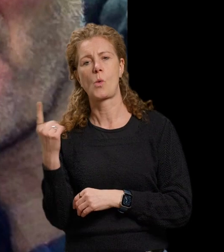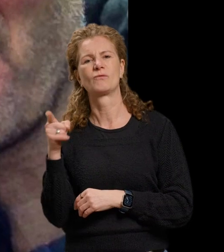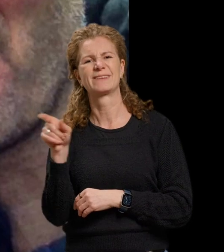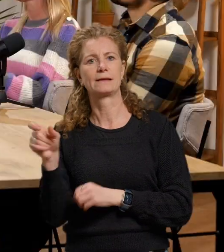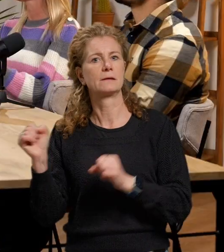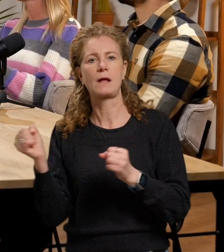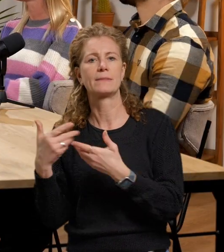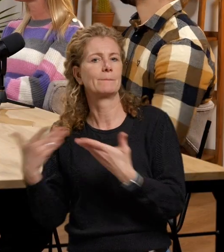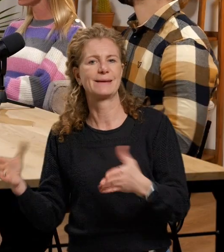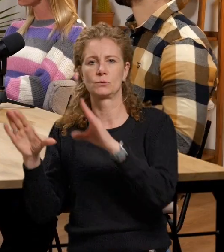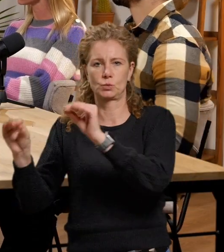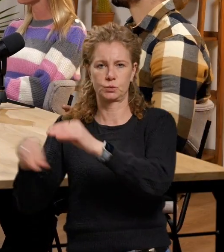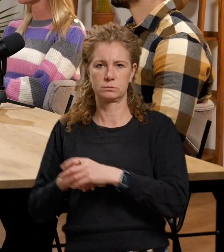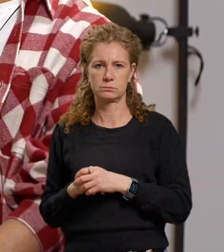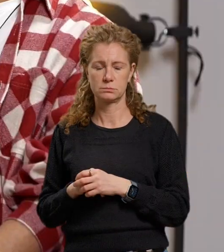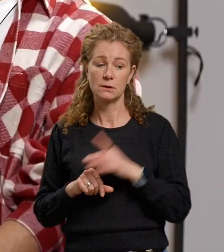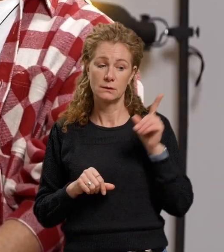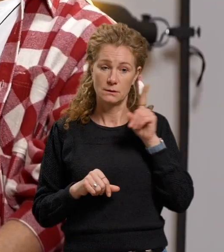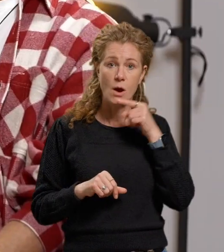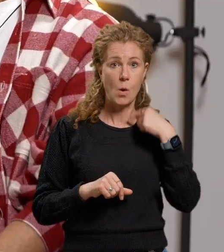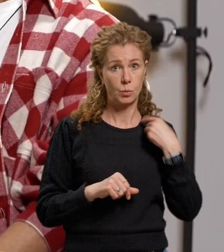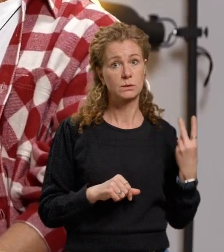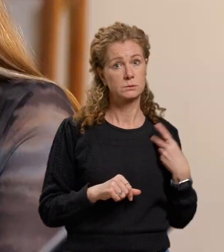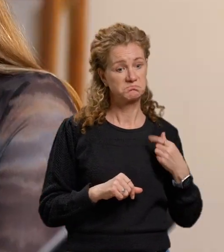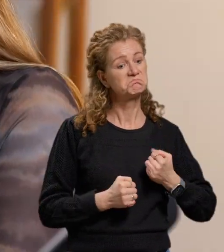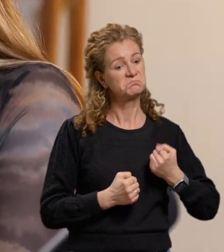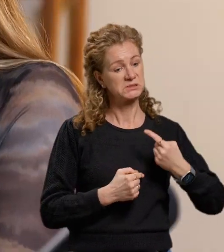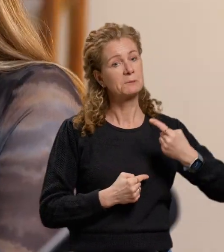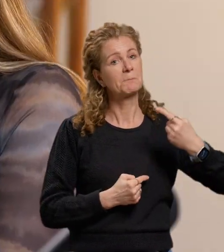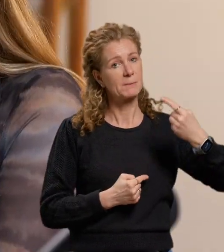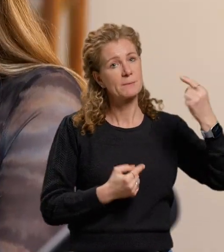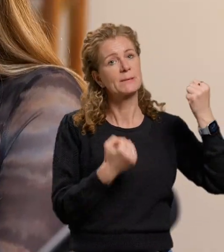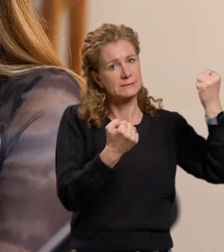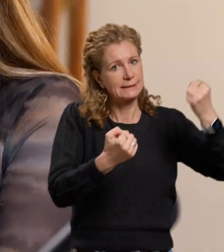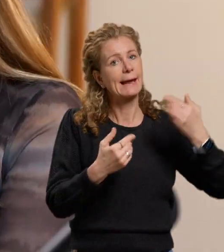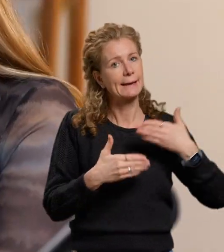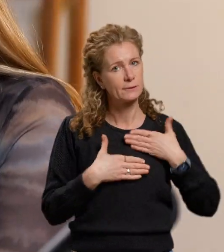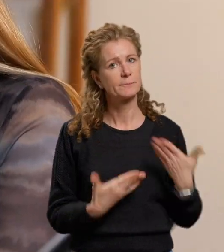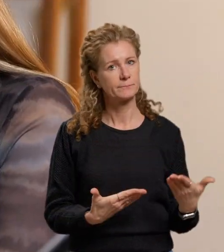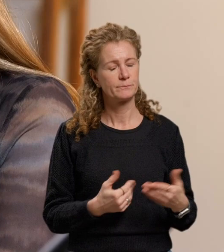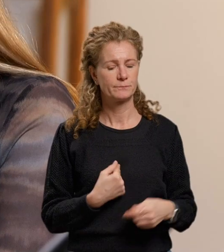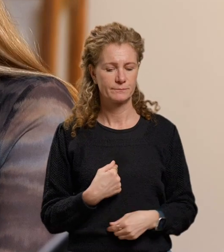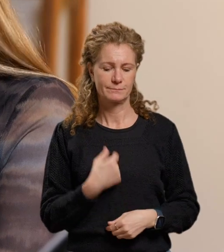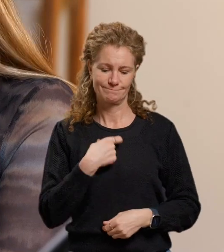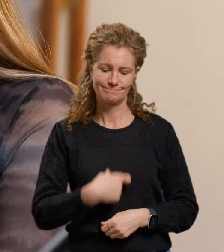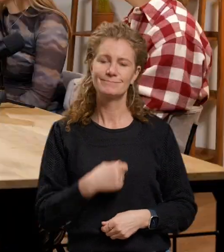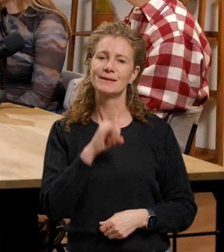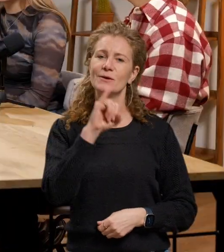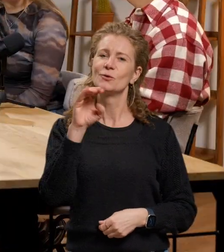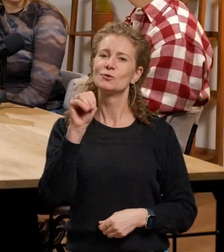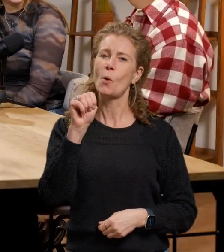als ouders zeker sterker geworden daarin. Ja. Ik ben wel gewoon Joelle. Ik ben